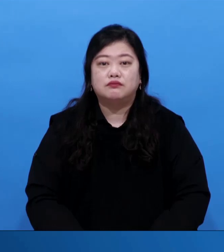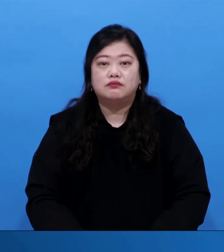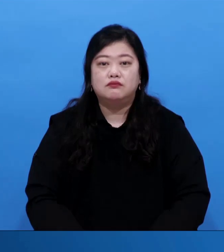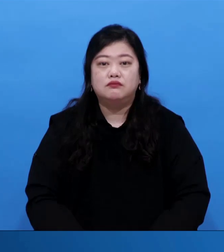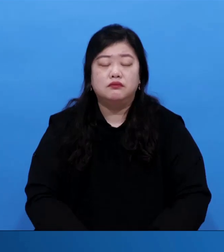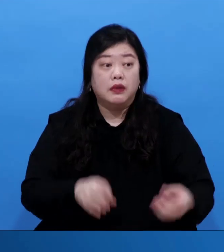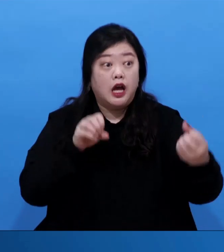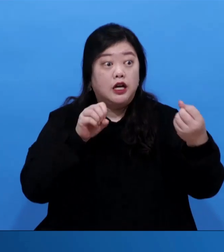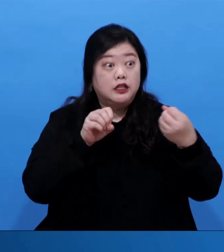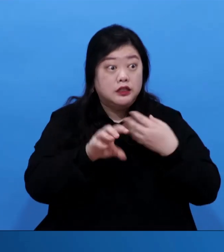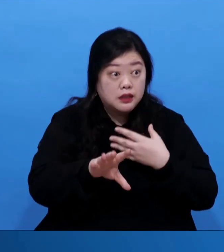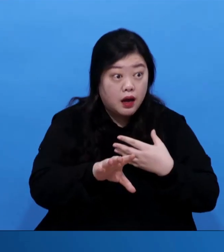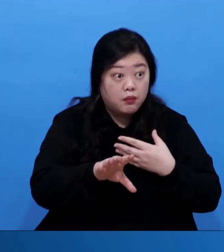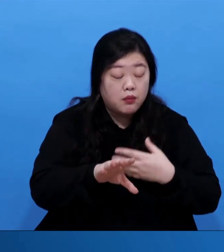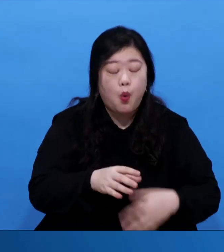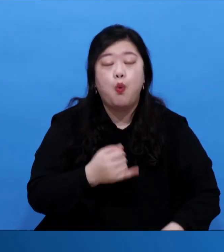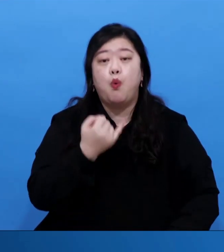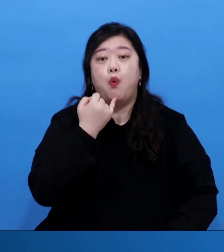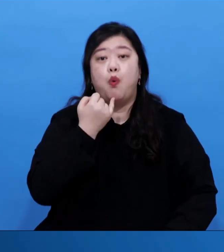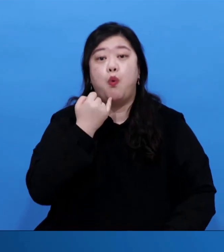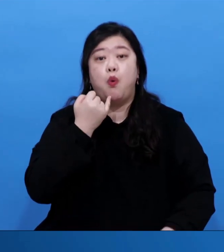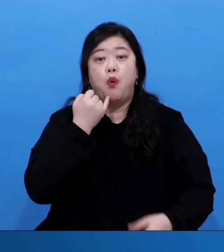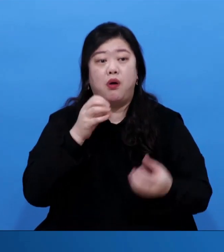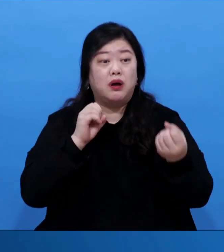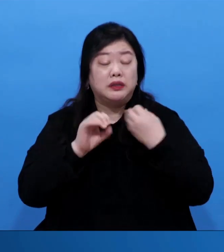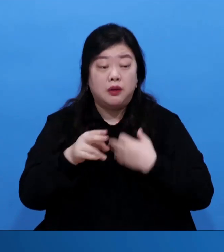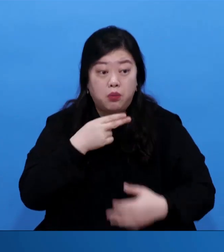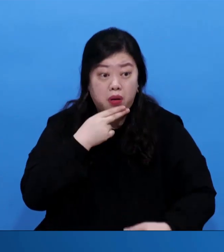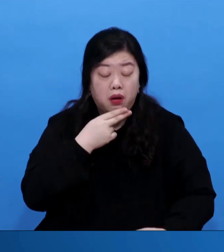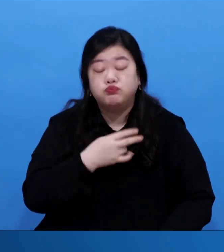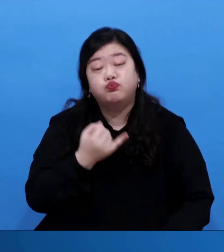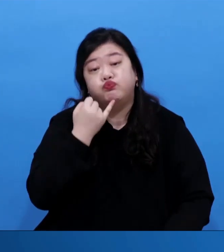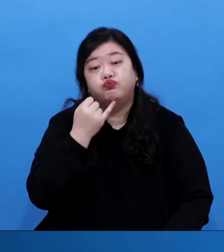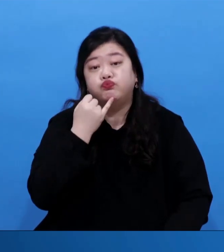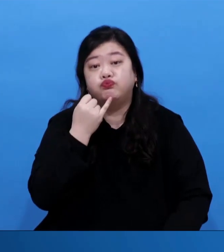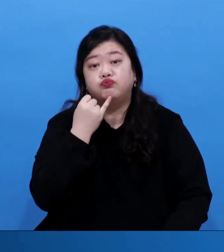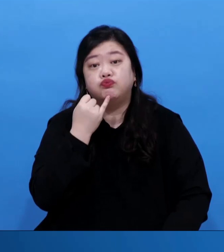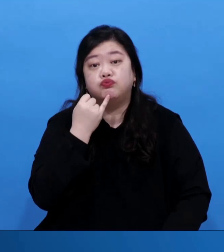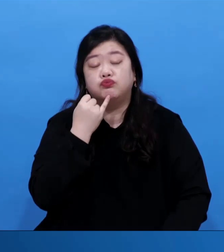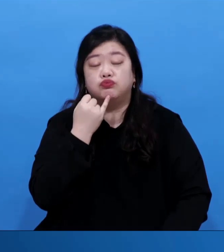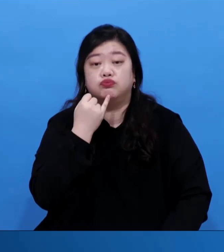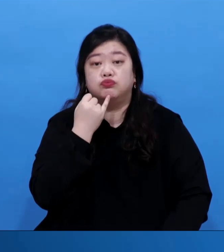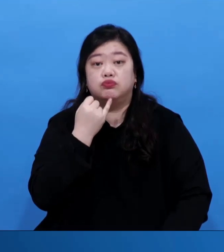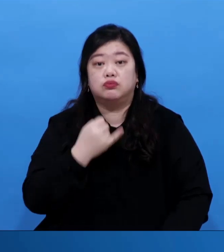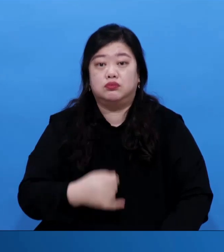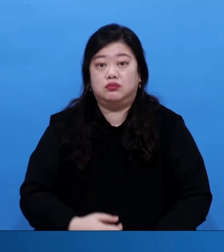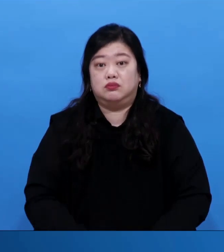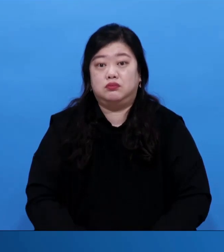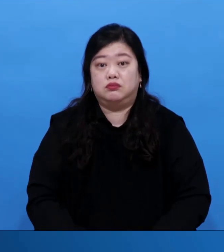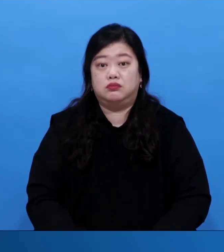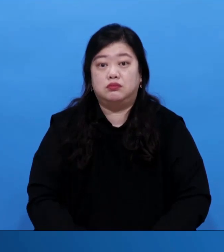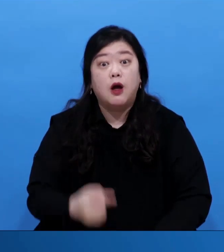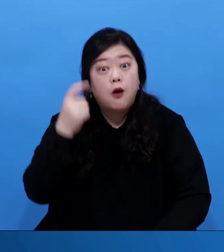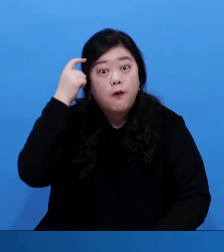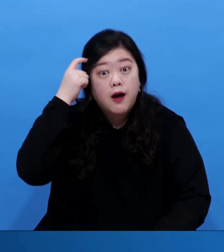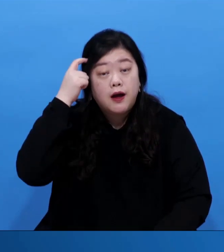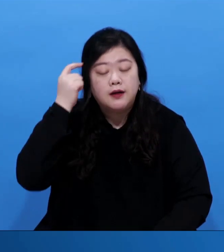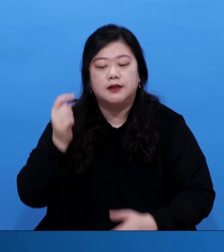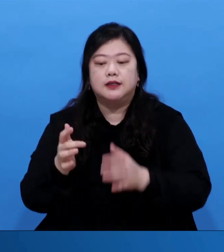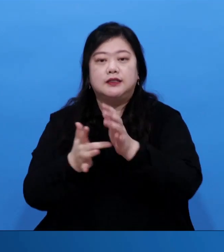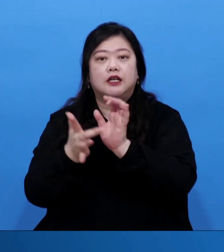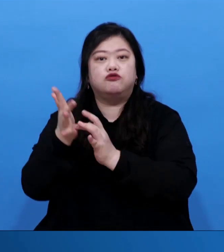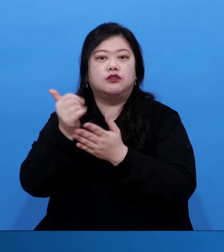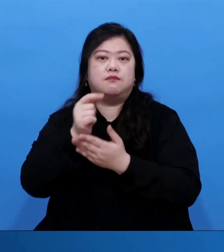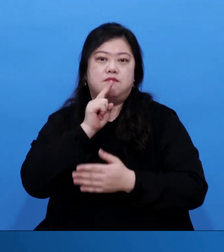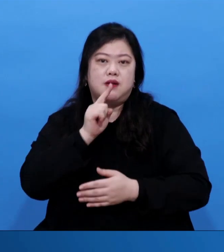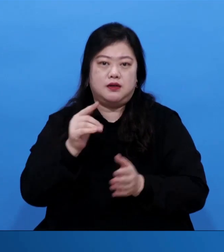상관없고 무응답도 상관없다. Even the answers that come don't matter. Even if there are no answers, it doesn't matter. 예수님이 말씀하시죠. 오직 성령이